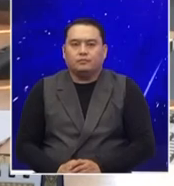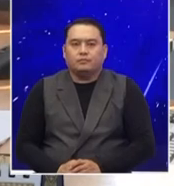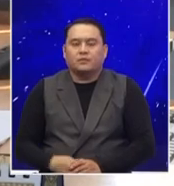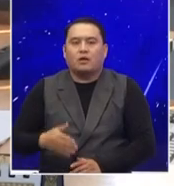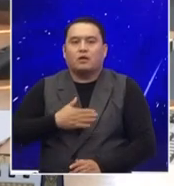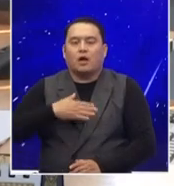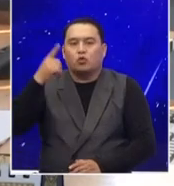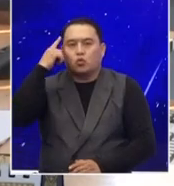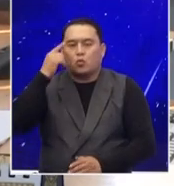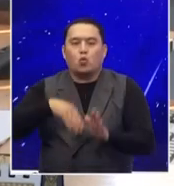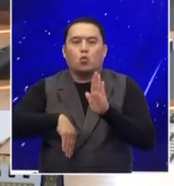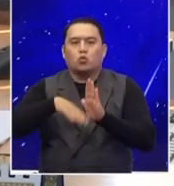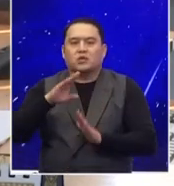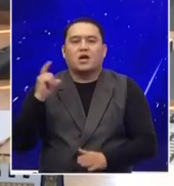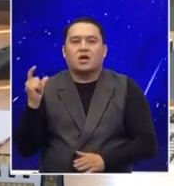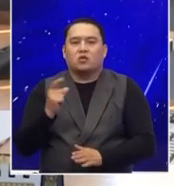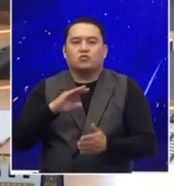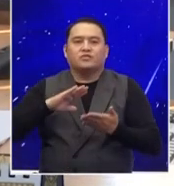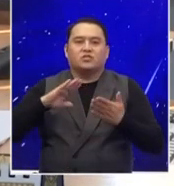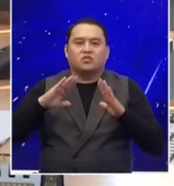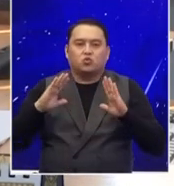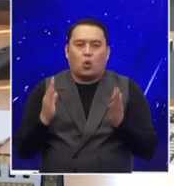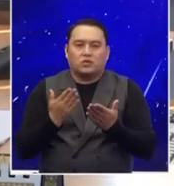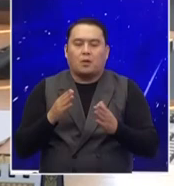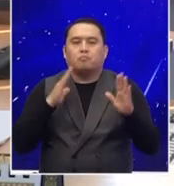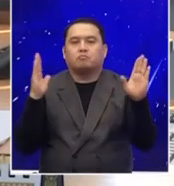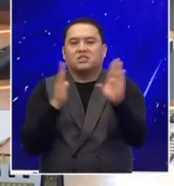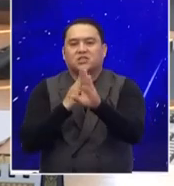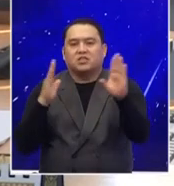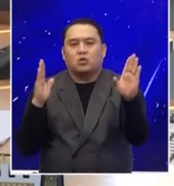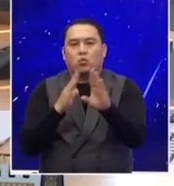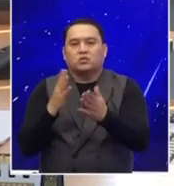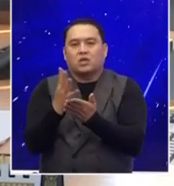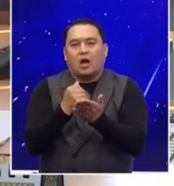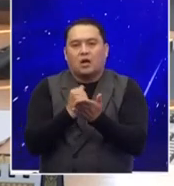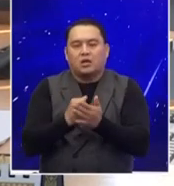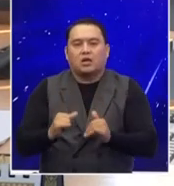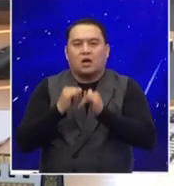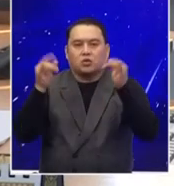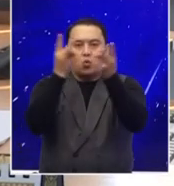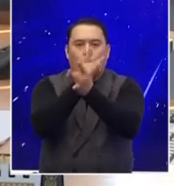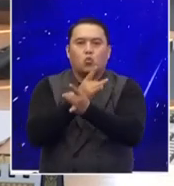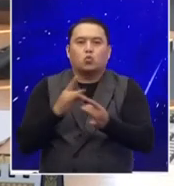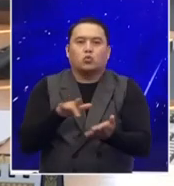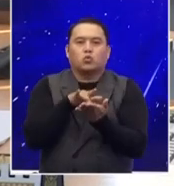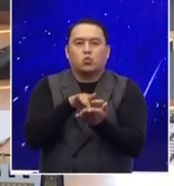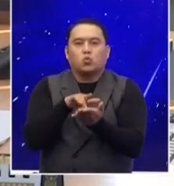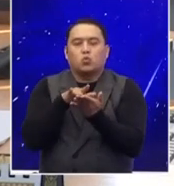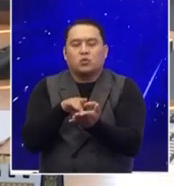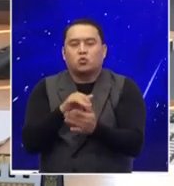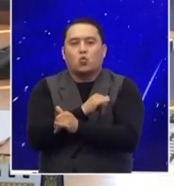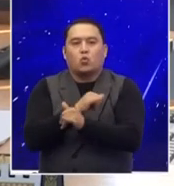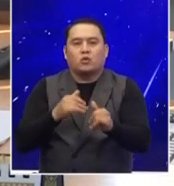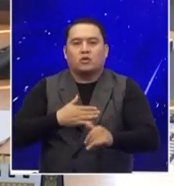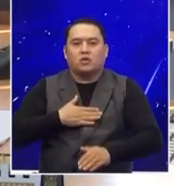Я думаю, что если мы улучшим экологическую ситуацию, сохраним нашу природу в первозданном виде и будем развивать культуру туризма, то количество туристов